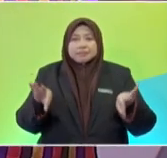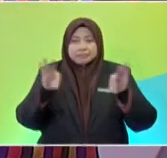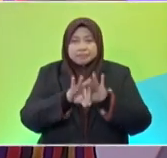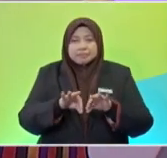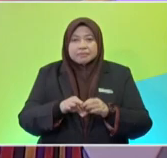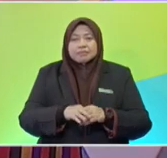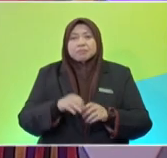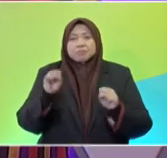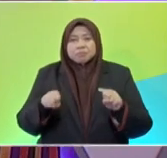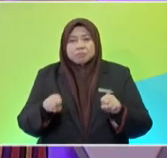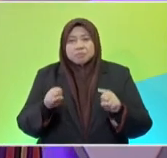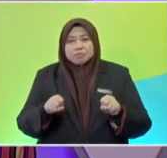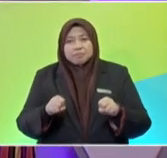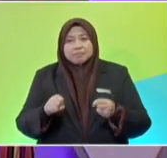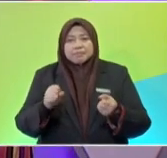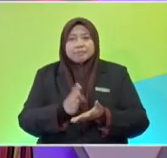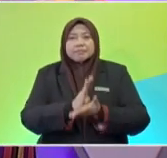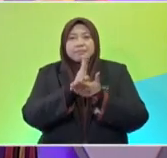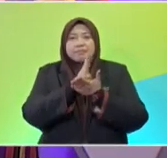boleh membantu